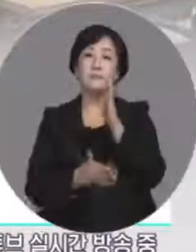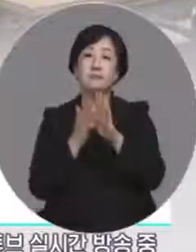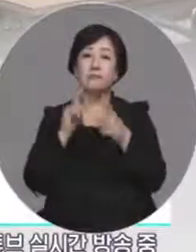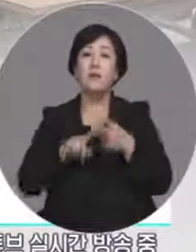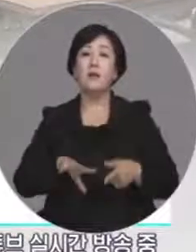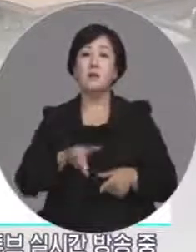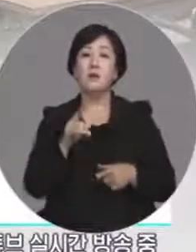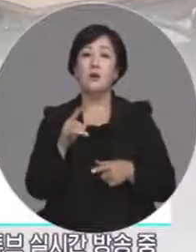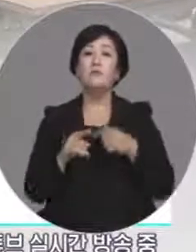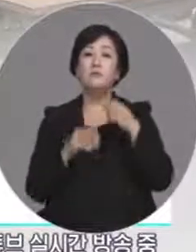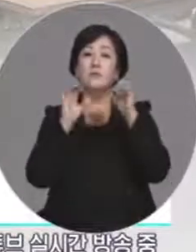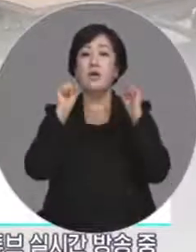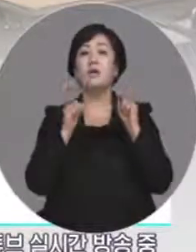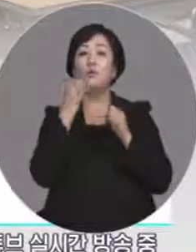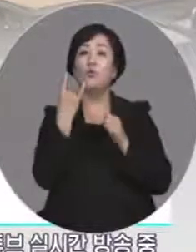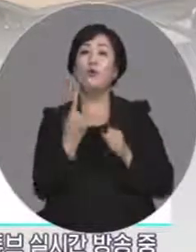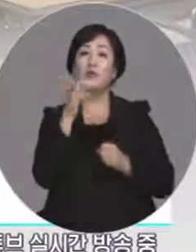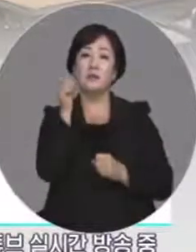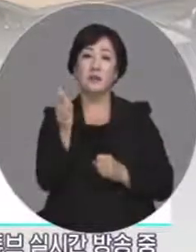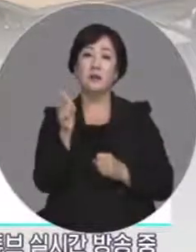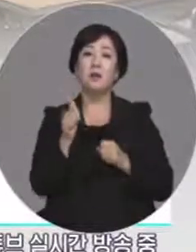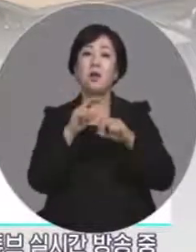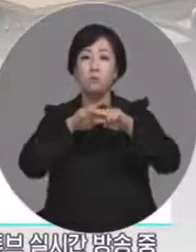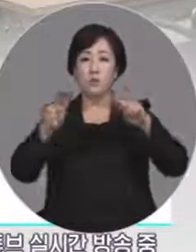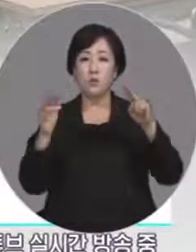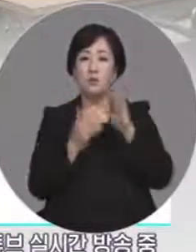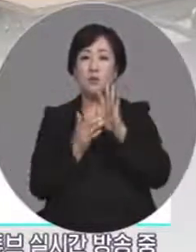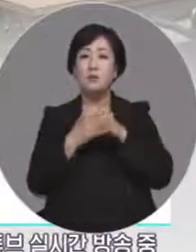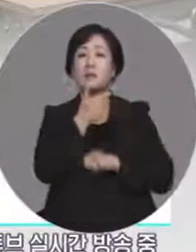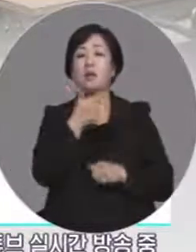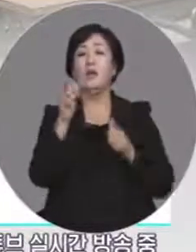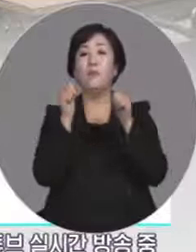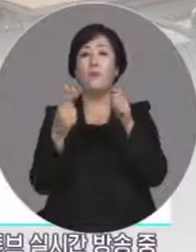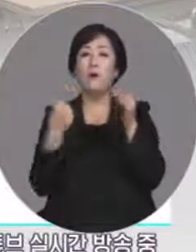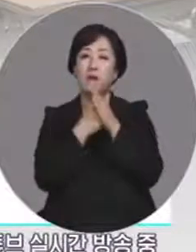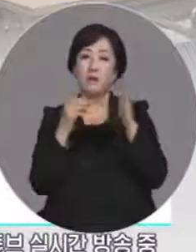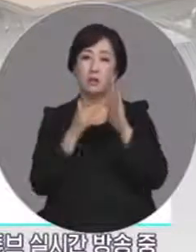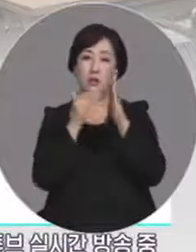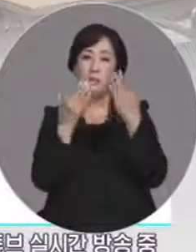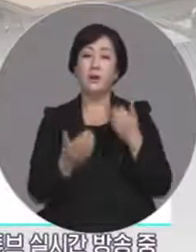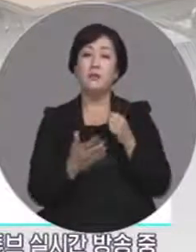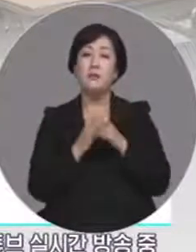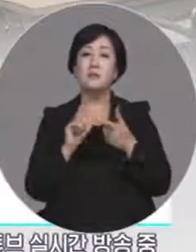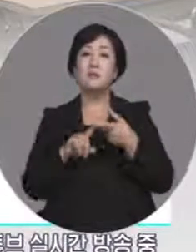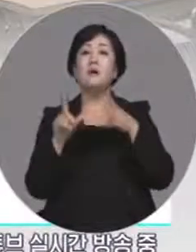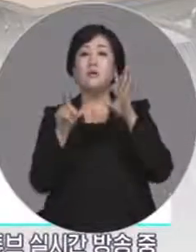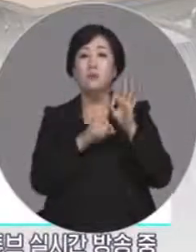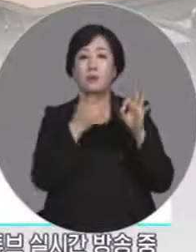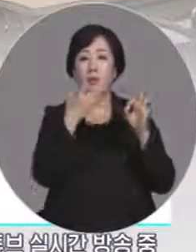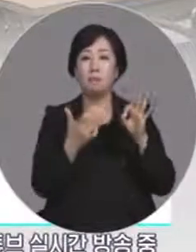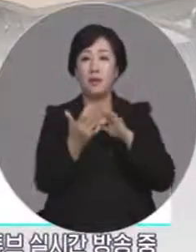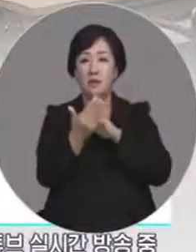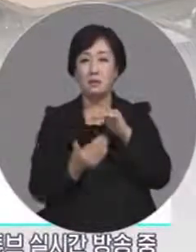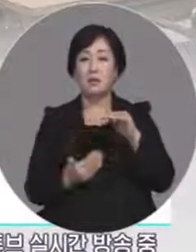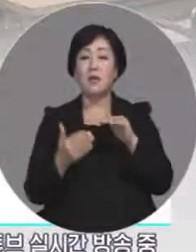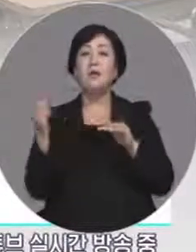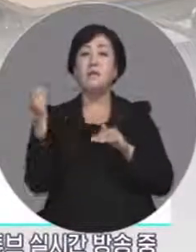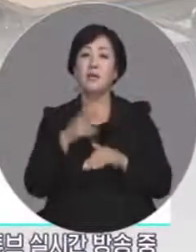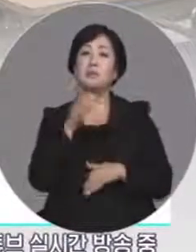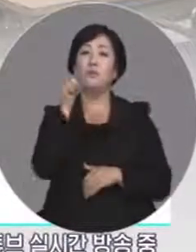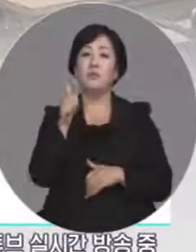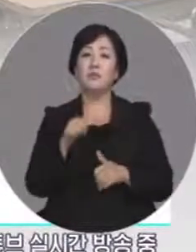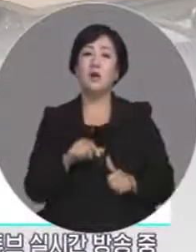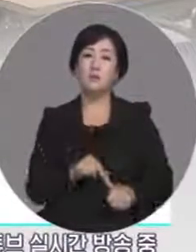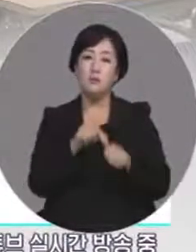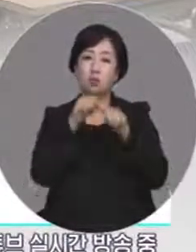울산시 초대 민선 체육회장 선거가 무효라는 대법원의 결정에 따라 다음 달 18일 전에 다시 회장을 뽑아야